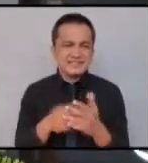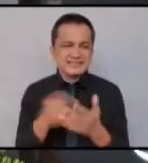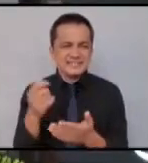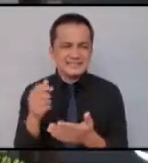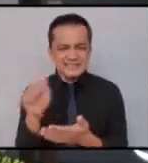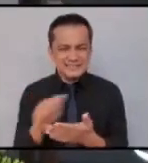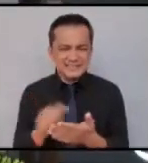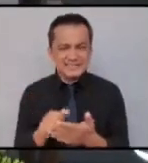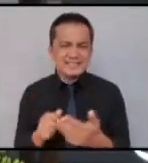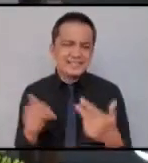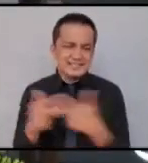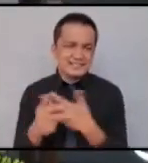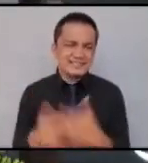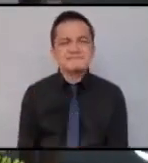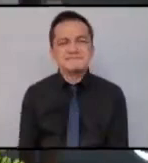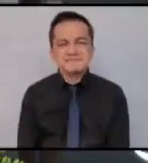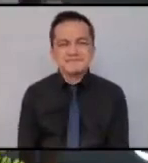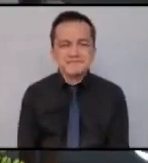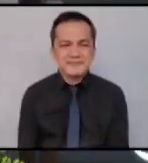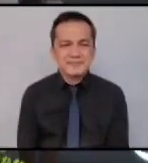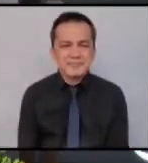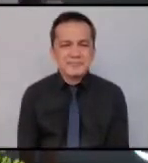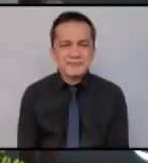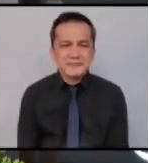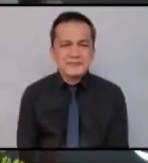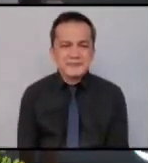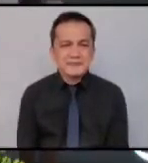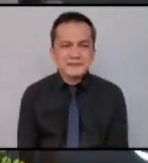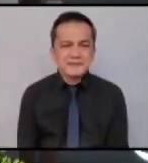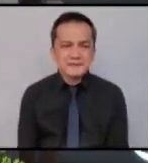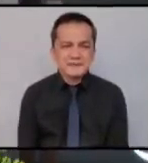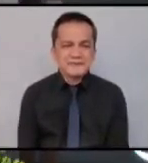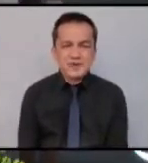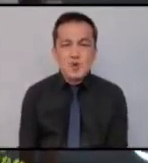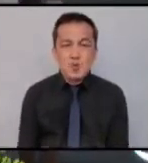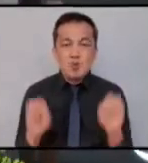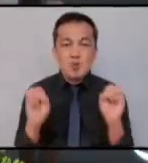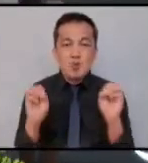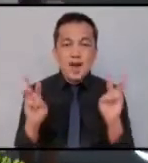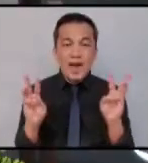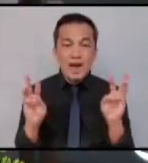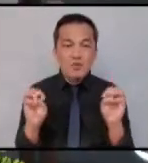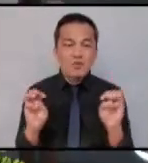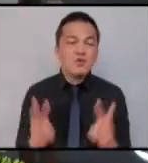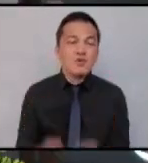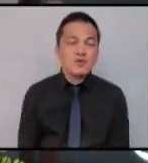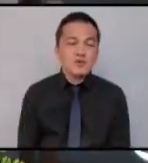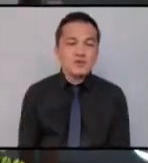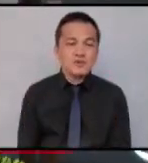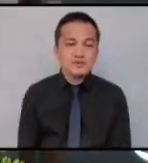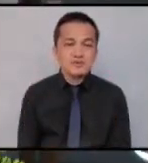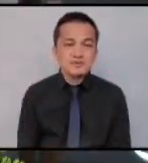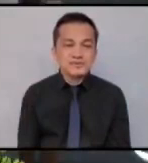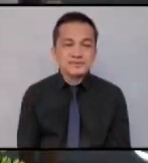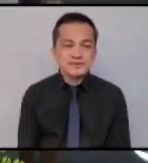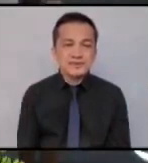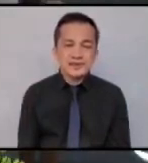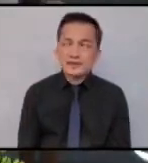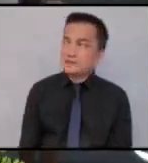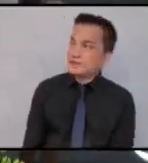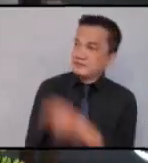Oh. Ayan, wow! Anong sabi mo kay Gilbert? Ah, pinapakita sa monitor. So, titingin kami, ako habang ano